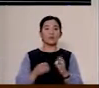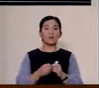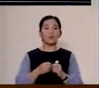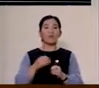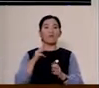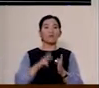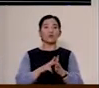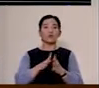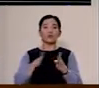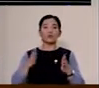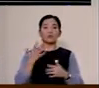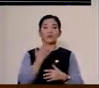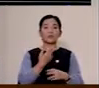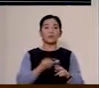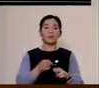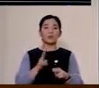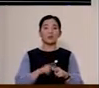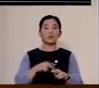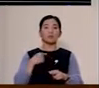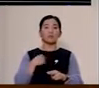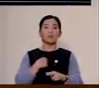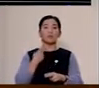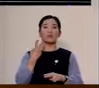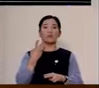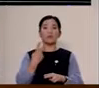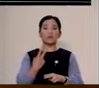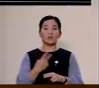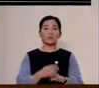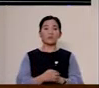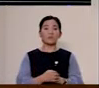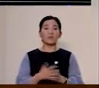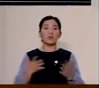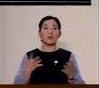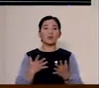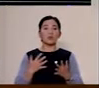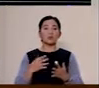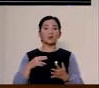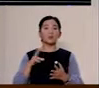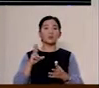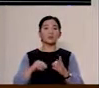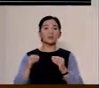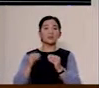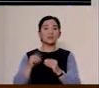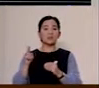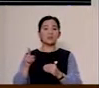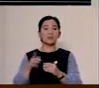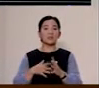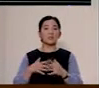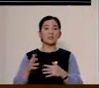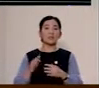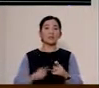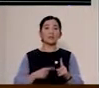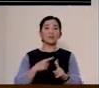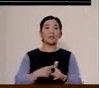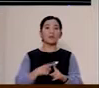8 у нас больше 5, поэтому мы к двойке, которая стоит у нас в десятых разряде,